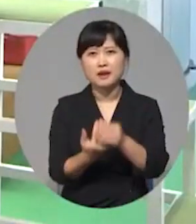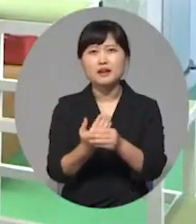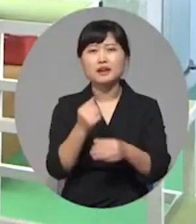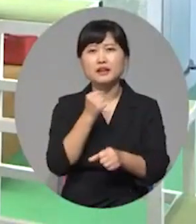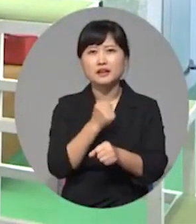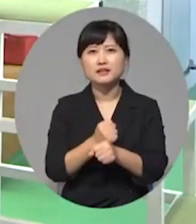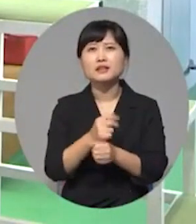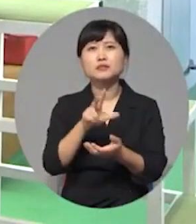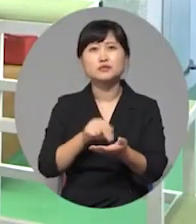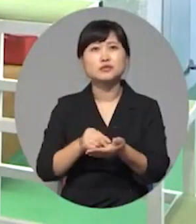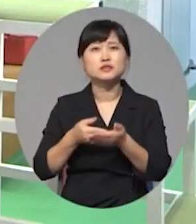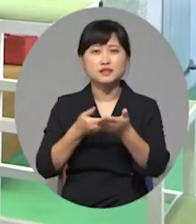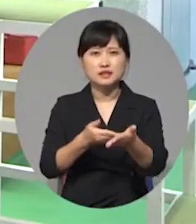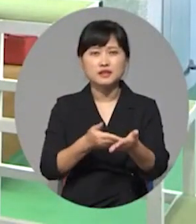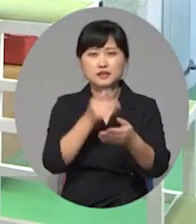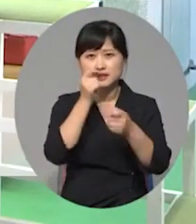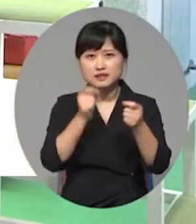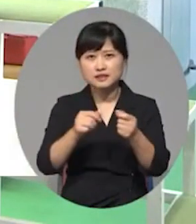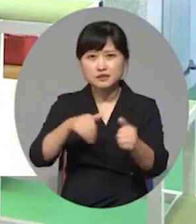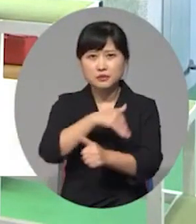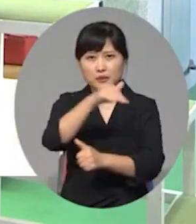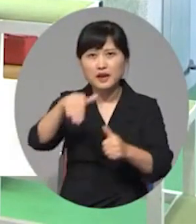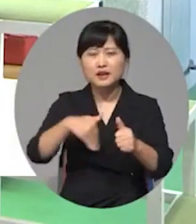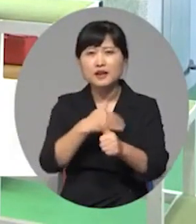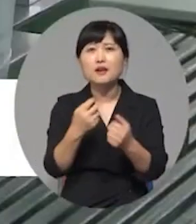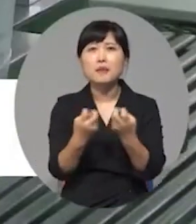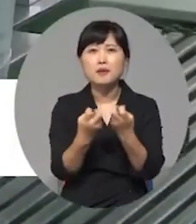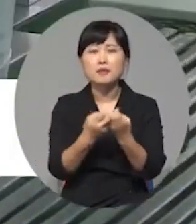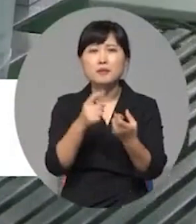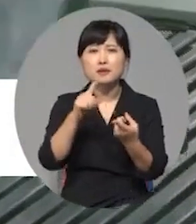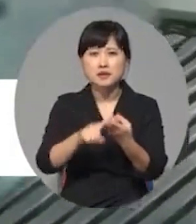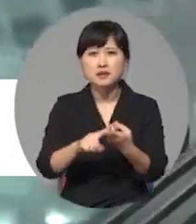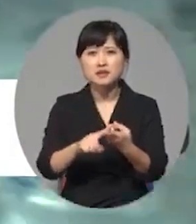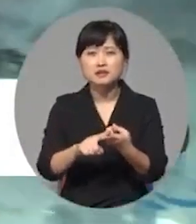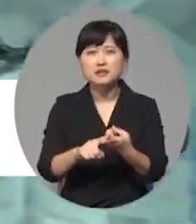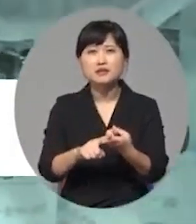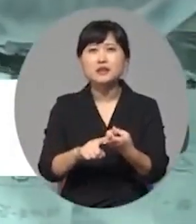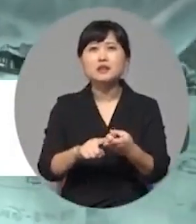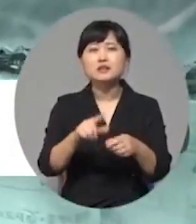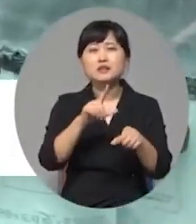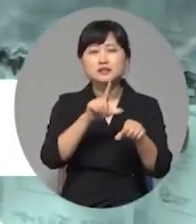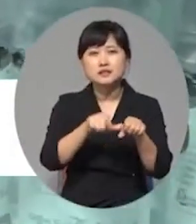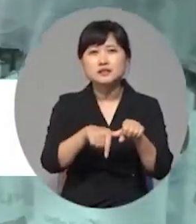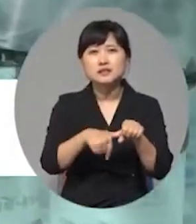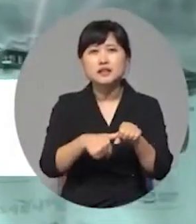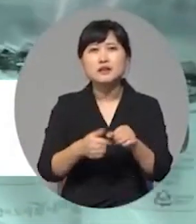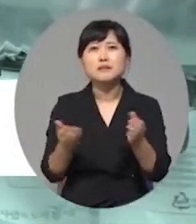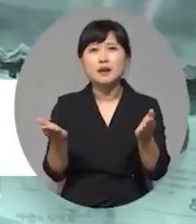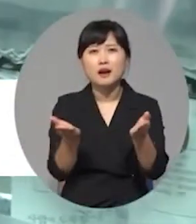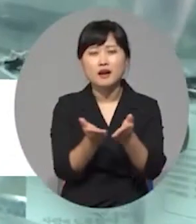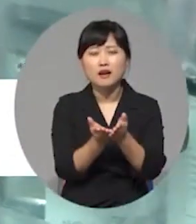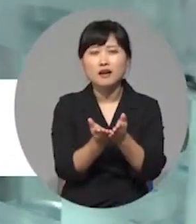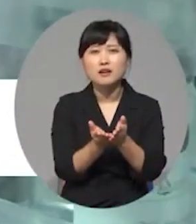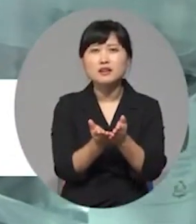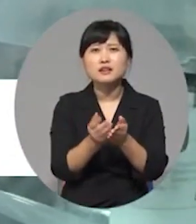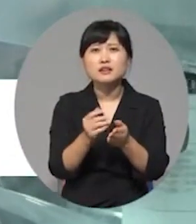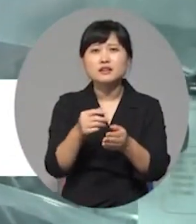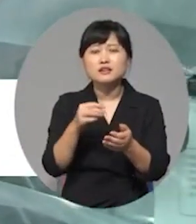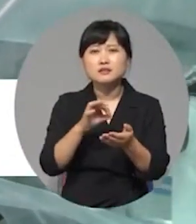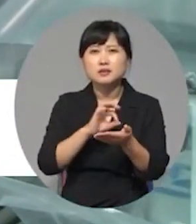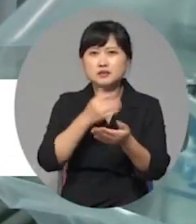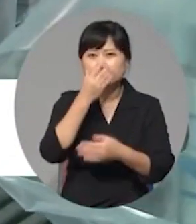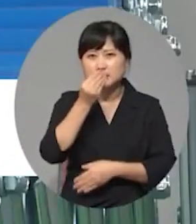제기됩니다. 친환경 정책을 추진하는 것은 거스를 수 없는 흐름입니다. 굳이 재활용 쓰레기가 나올 수밖에